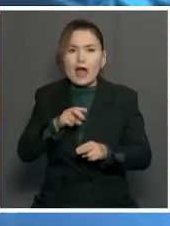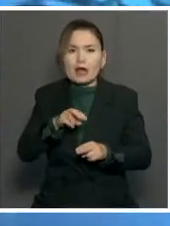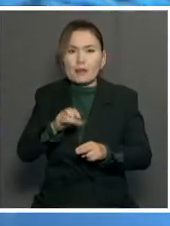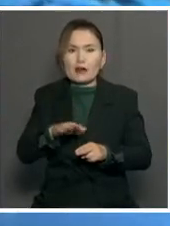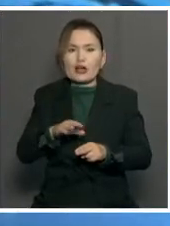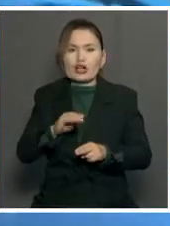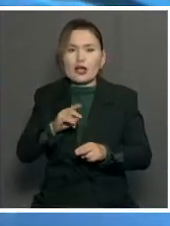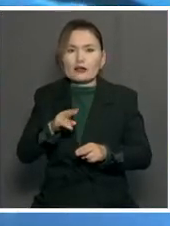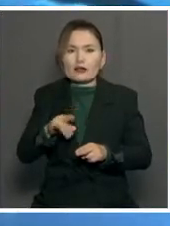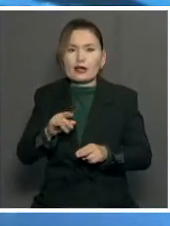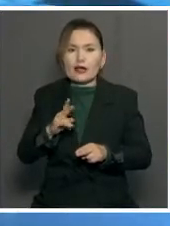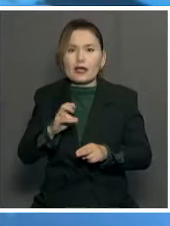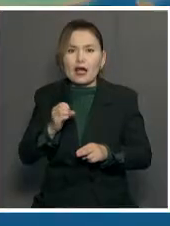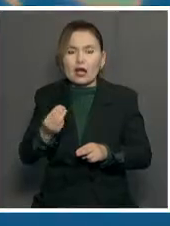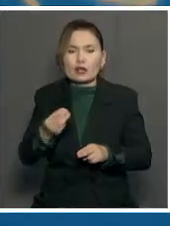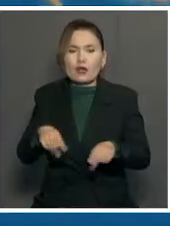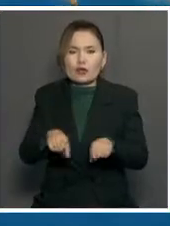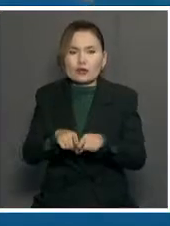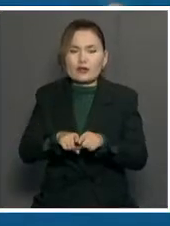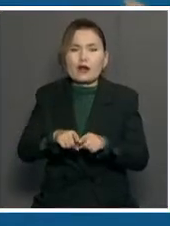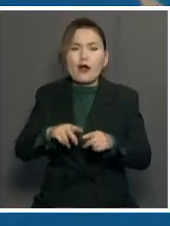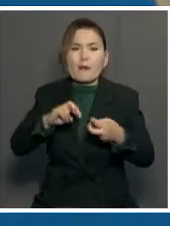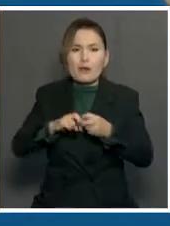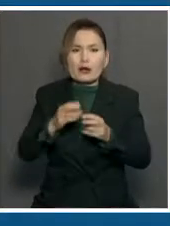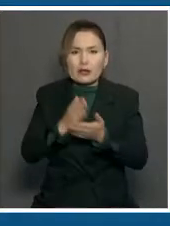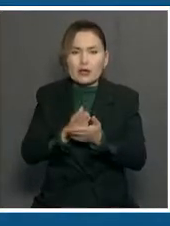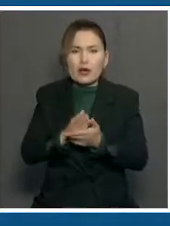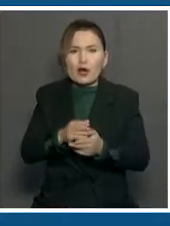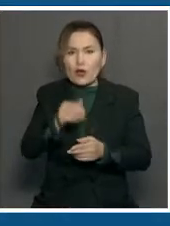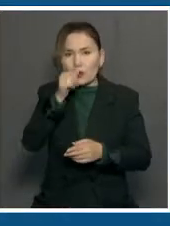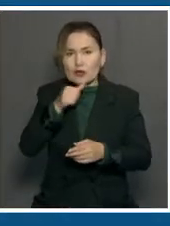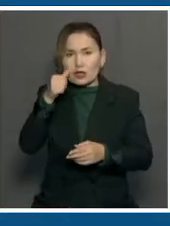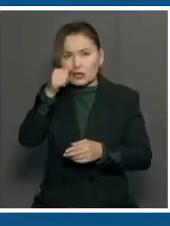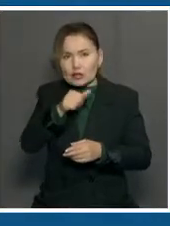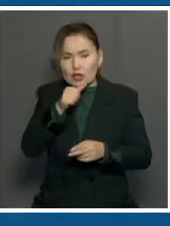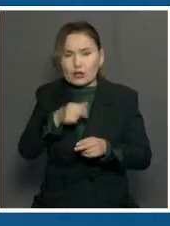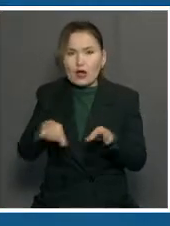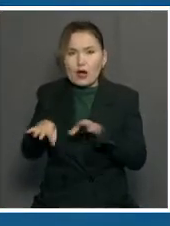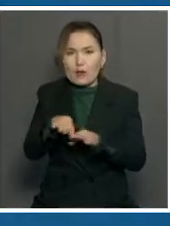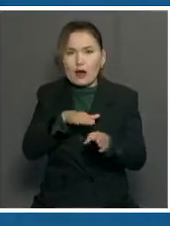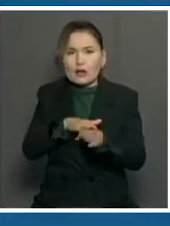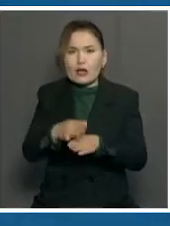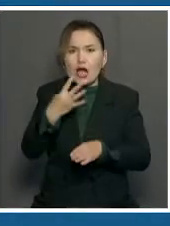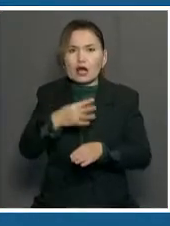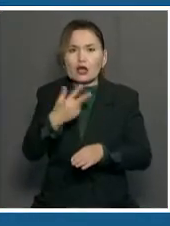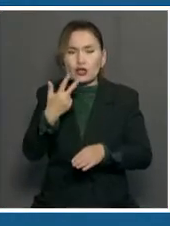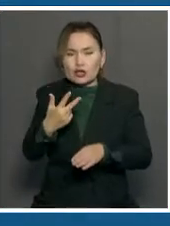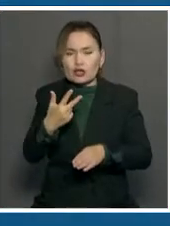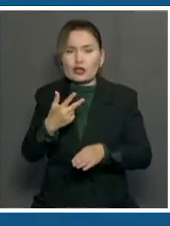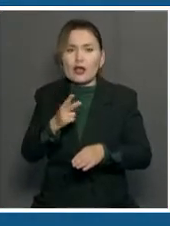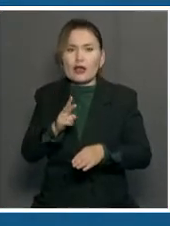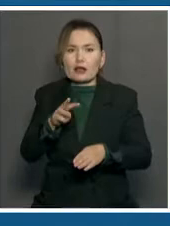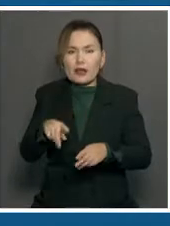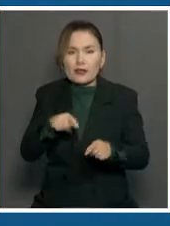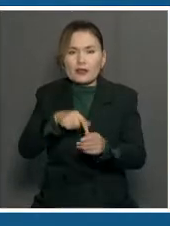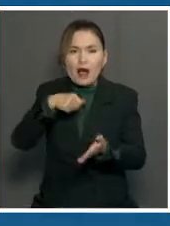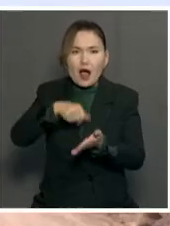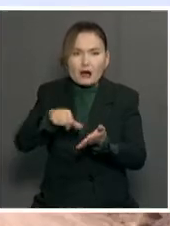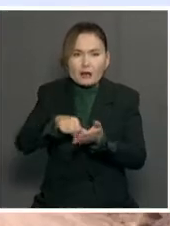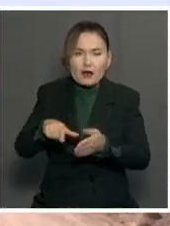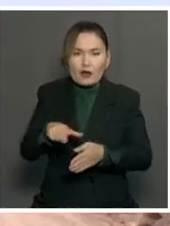Жыланды, Қиғаш елді мекендерінде өткір. Өткен жылы жасалған жобаға сай 43 километрге асфальт төселуі тиіс еді. Алайда